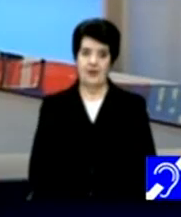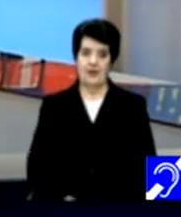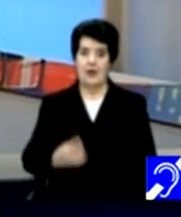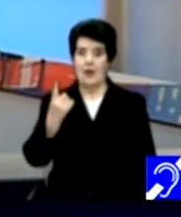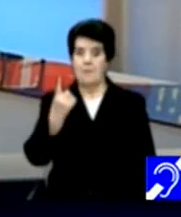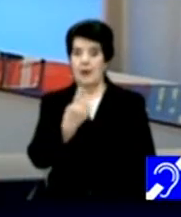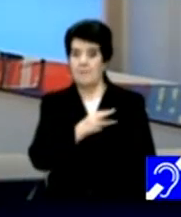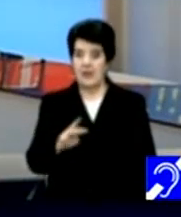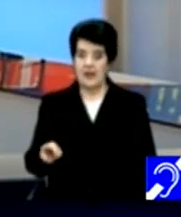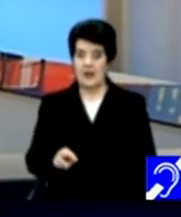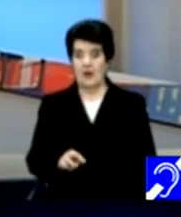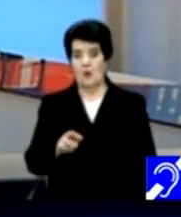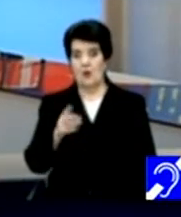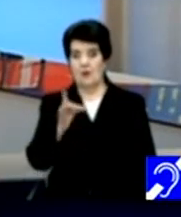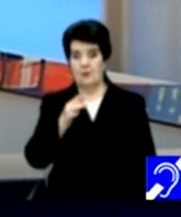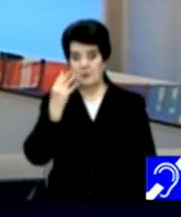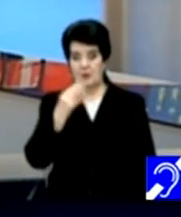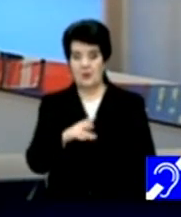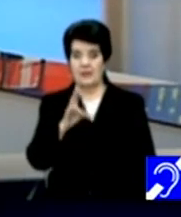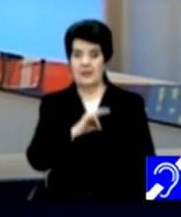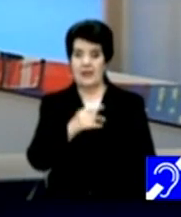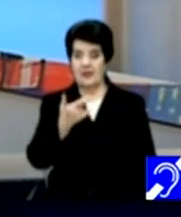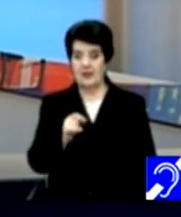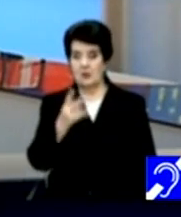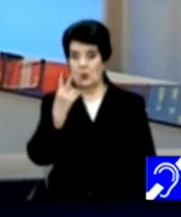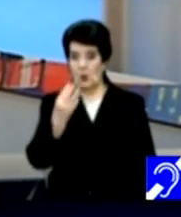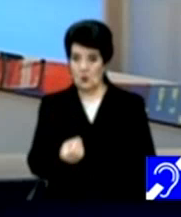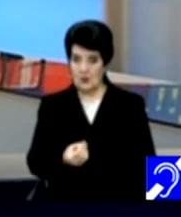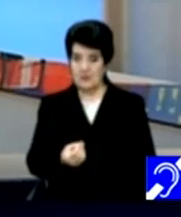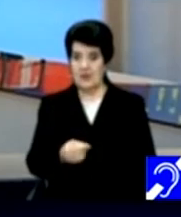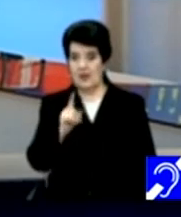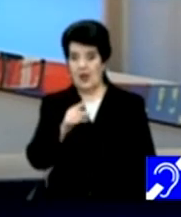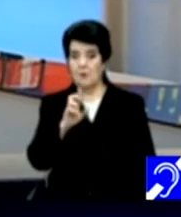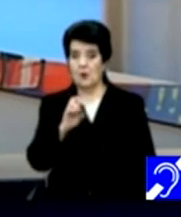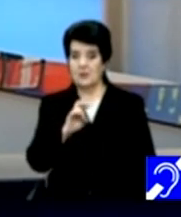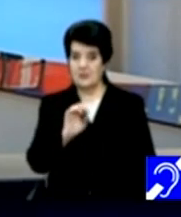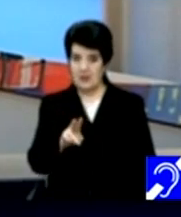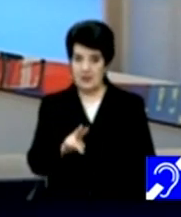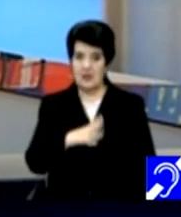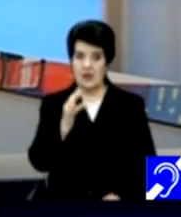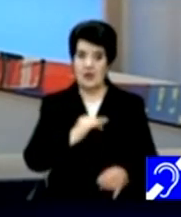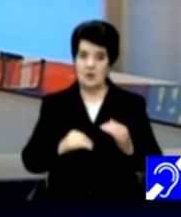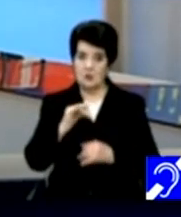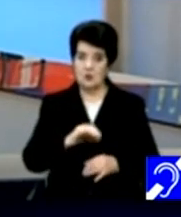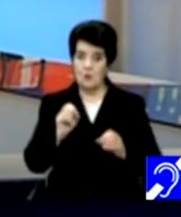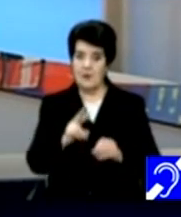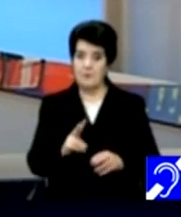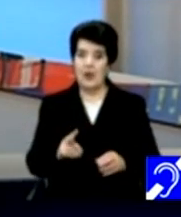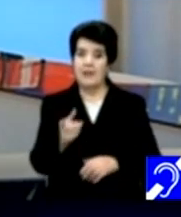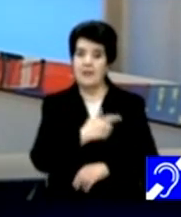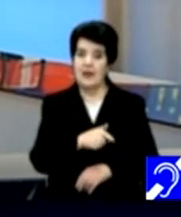Premierul Republicii Moldova, Natalia Gavrilița, și-a încheiat vizita de 2 zile la Bruxelles, cu o ședință la care a discutat cu membrii